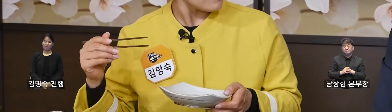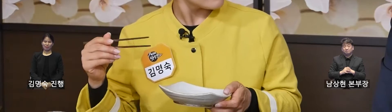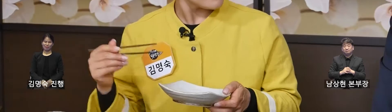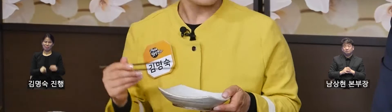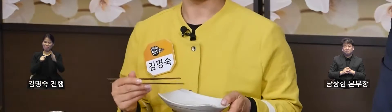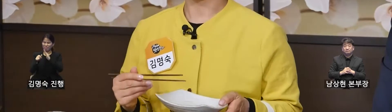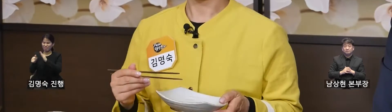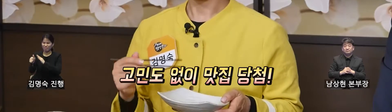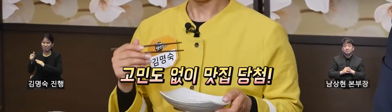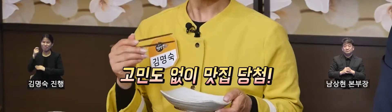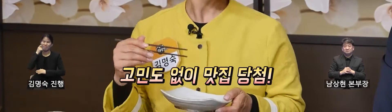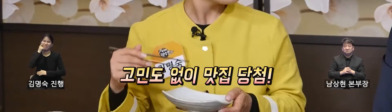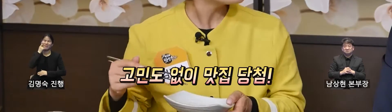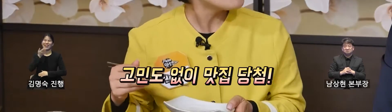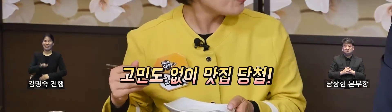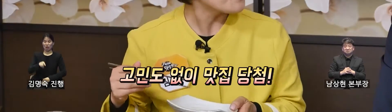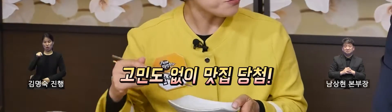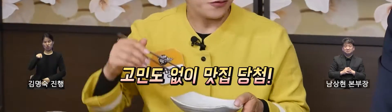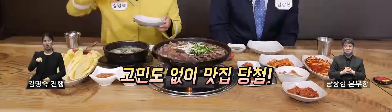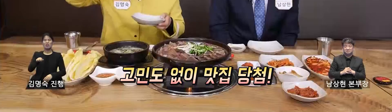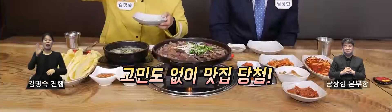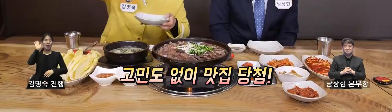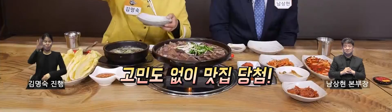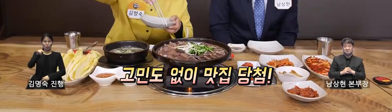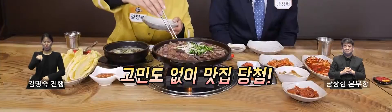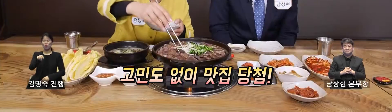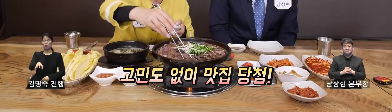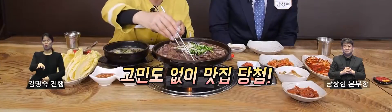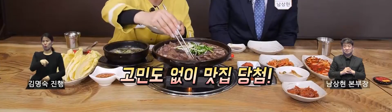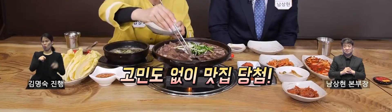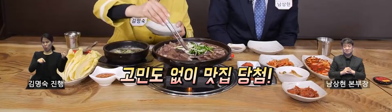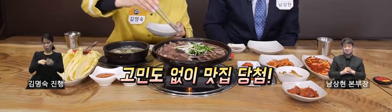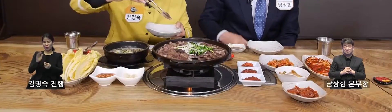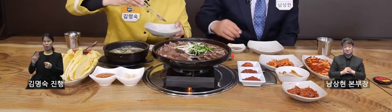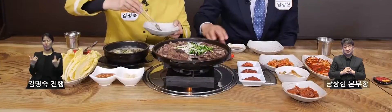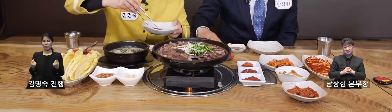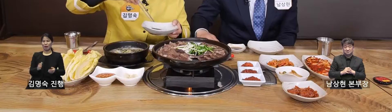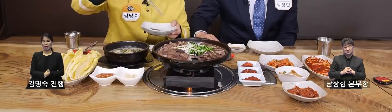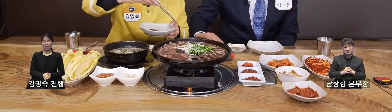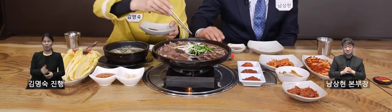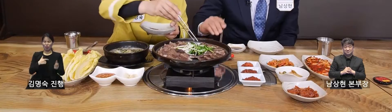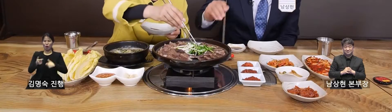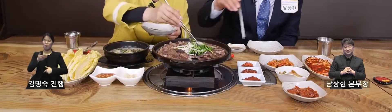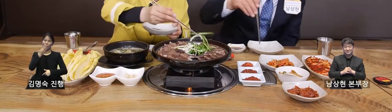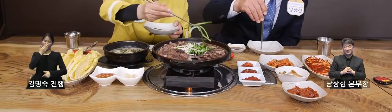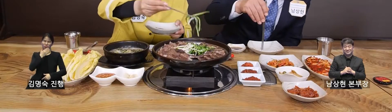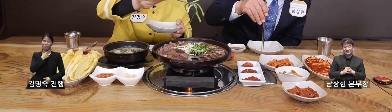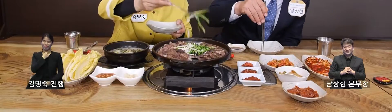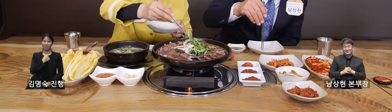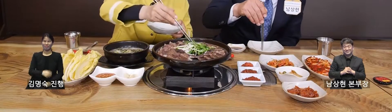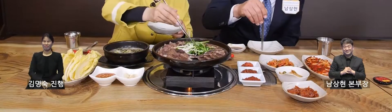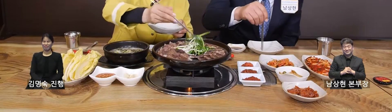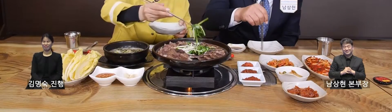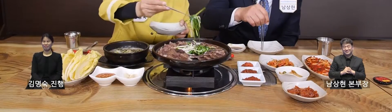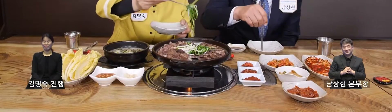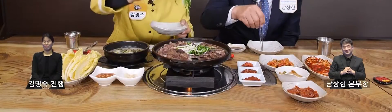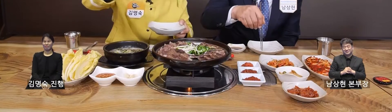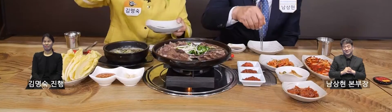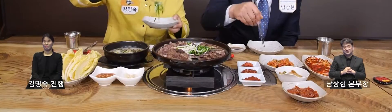못 들어가는데 네네. 아, 이제 여기로 오면 되겠어요. 네. 아, 제가 이거 빨리 더 먹을래요.